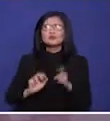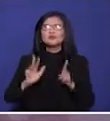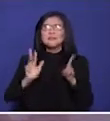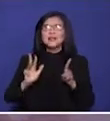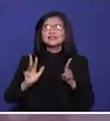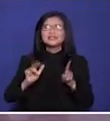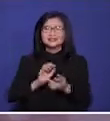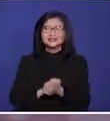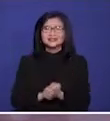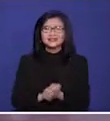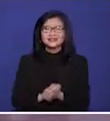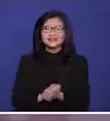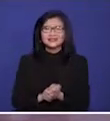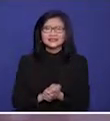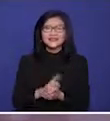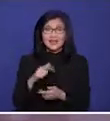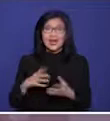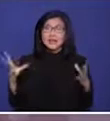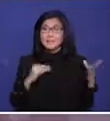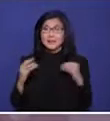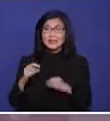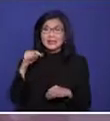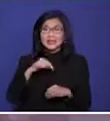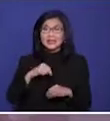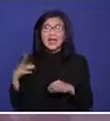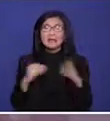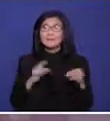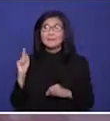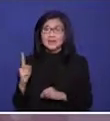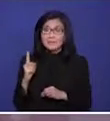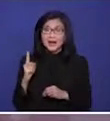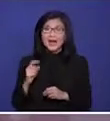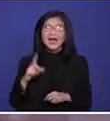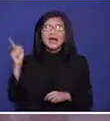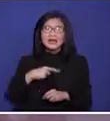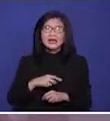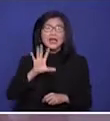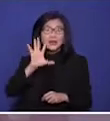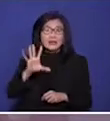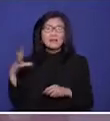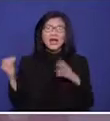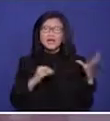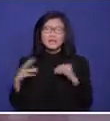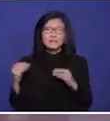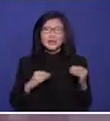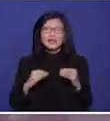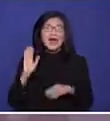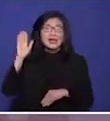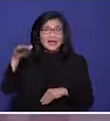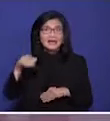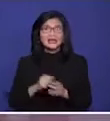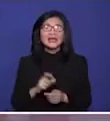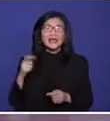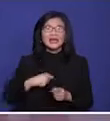2019. Dan debat ini adalah debat pertama dari 5 debat yang diselenggarakan oleh